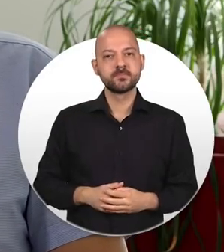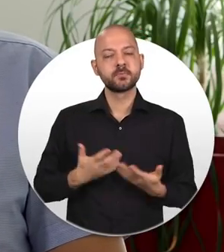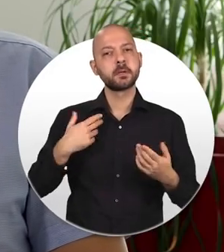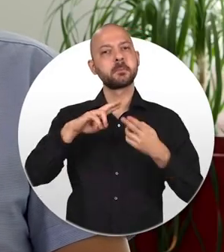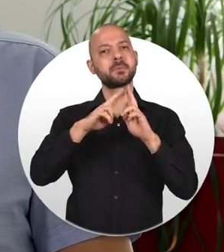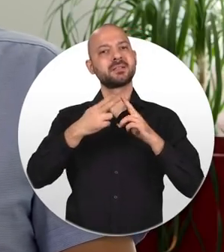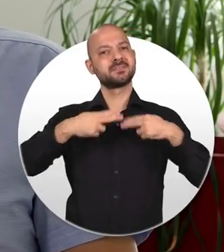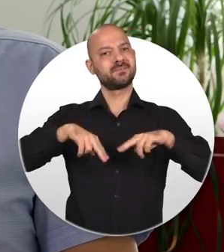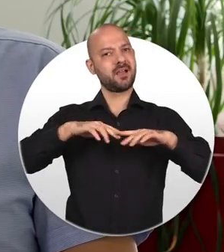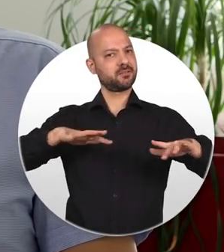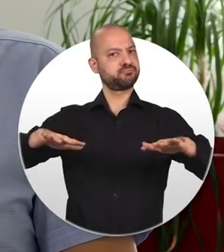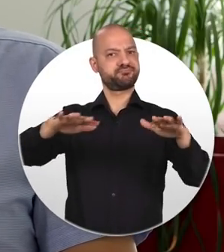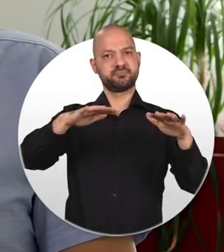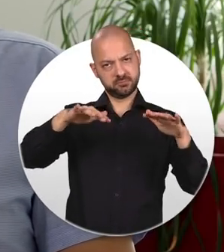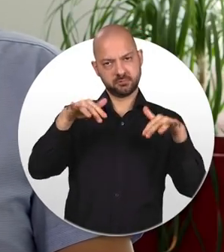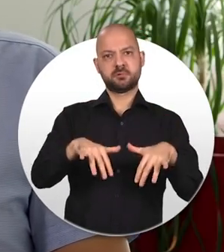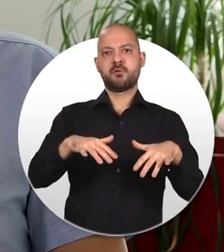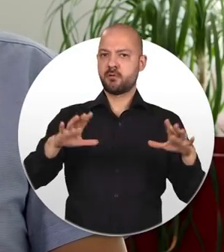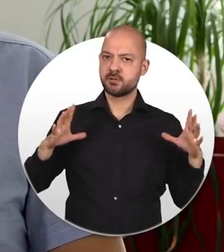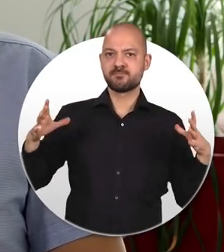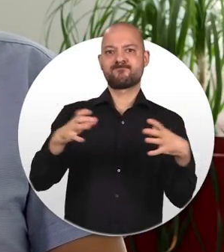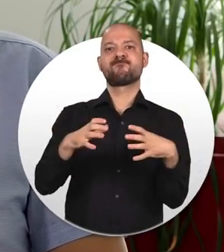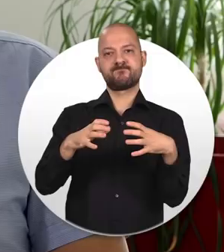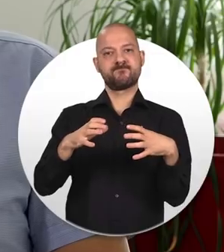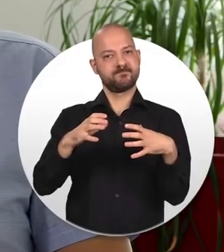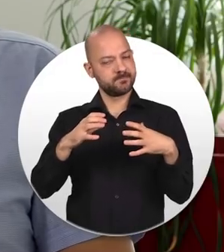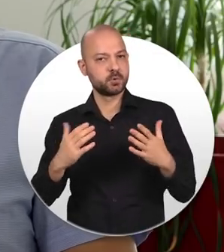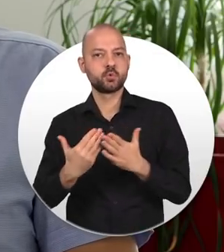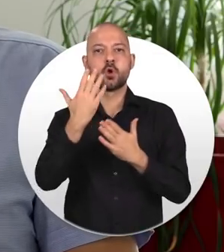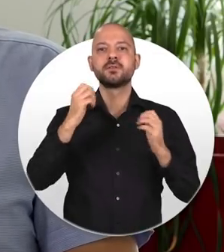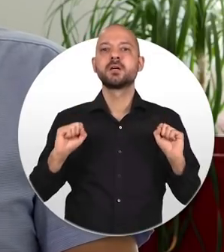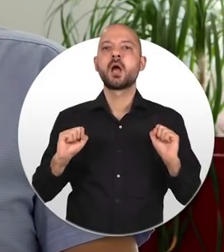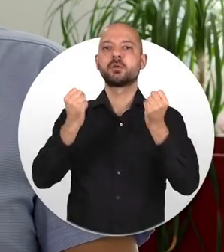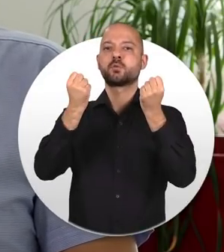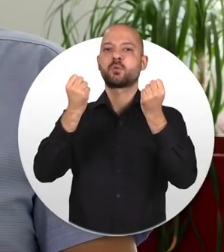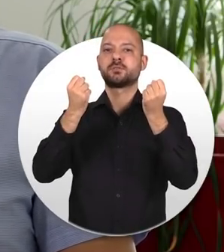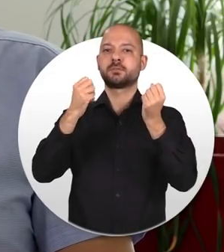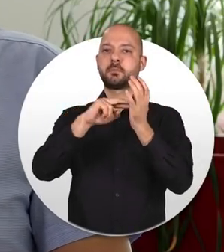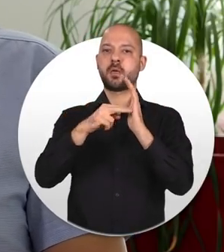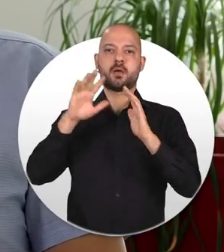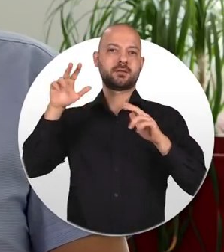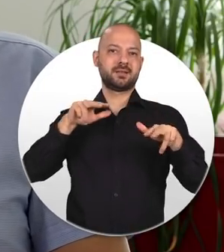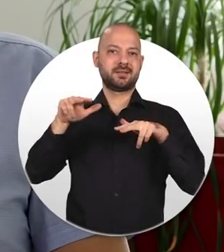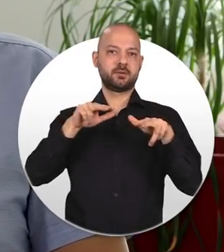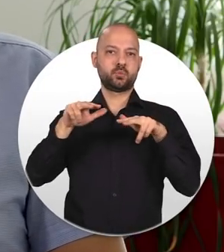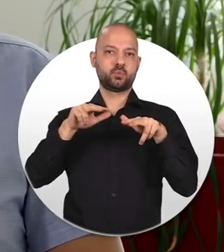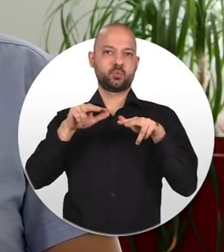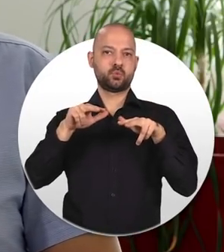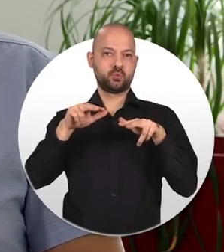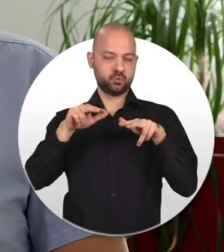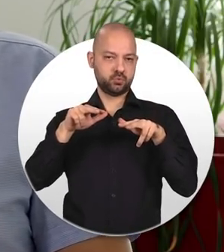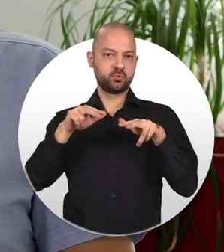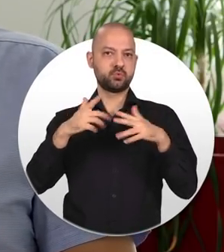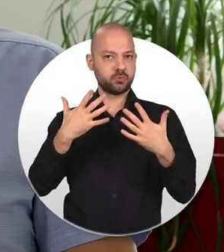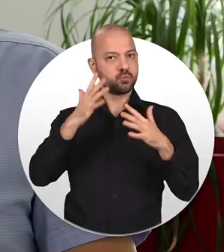UN-Konvention umzusetzen. Mit der Hilfe von unseren Member-Assoziationen machen wir auch damit an